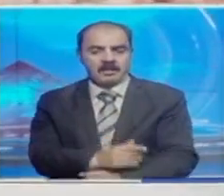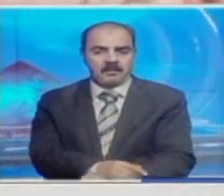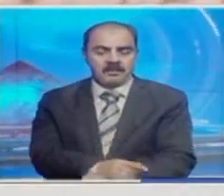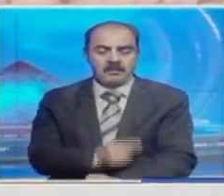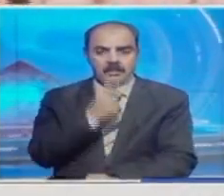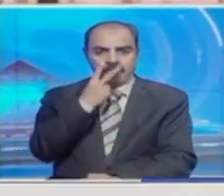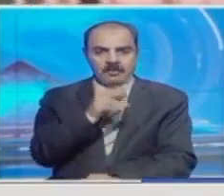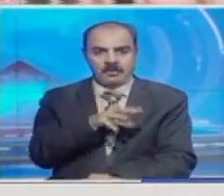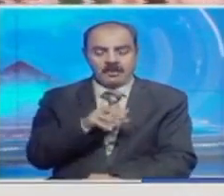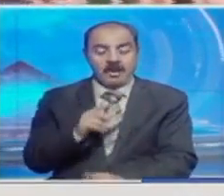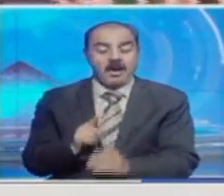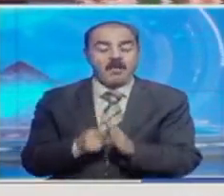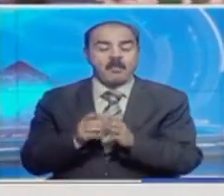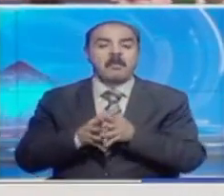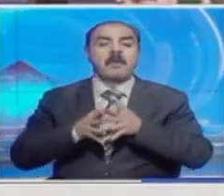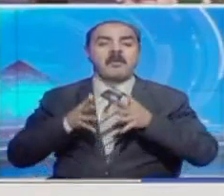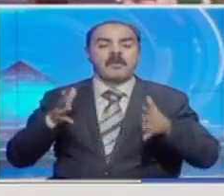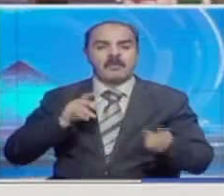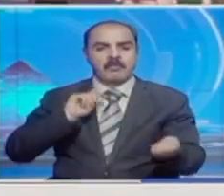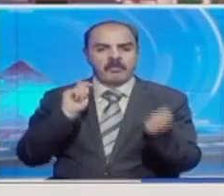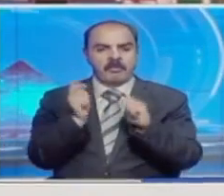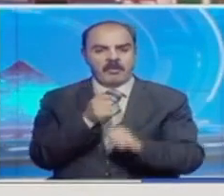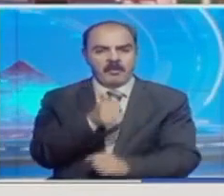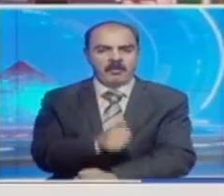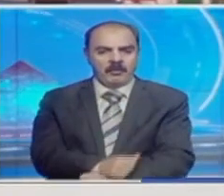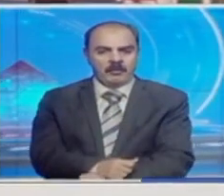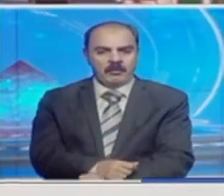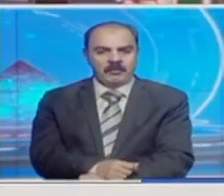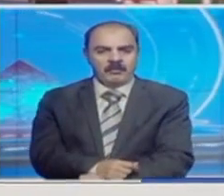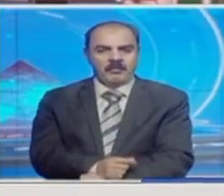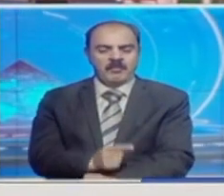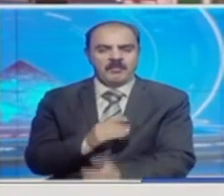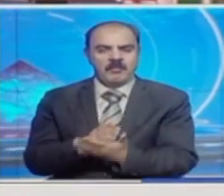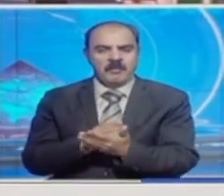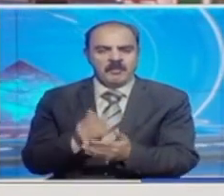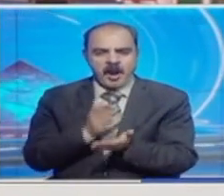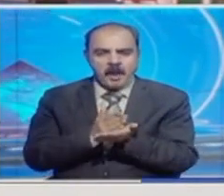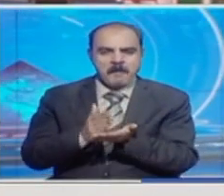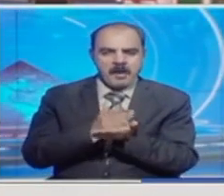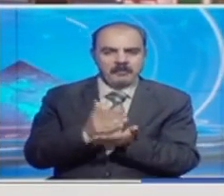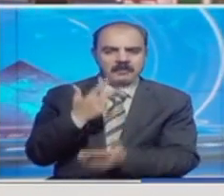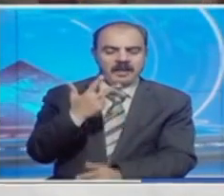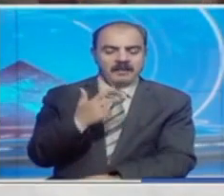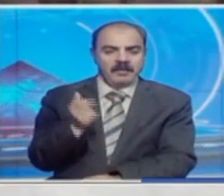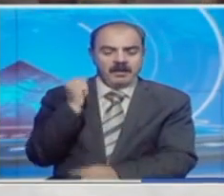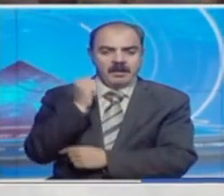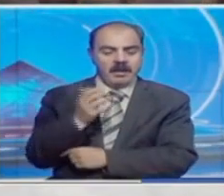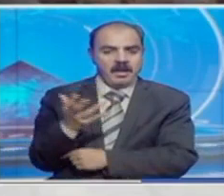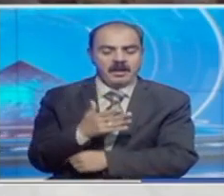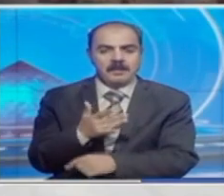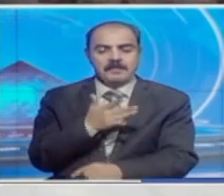إلى الأسمرات كأكبر مشروع لتطوير المناطق العشوائية، وأنجز على 3 مراحل في مساحة اقتربت